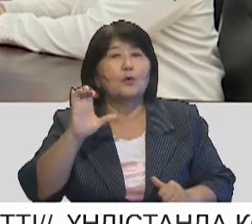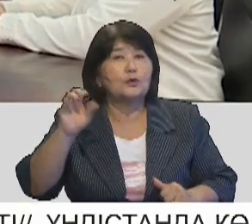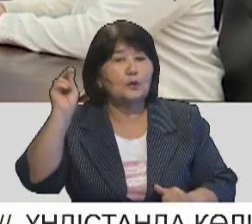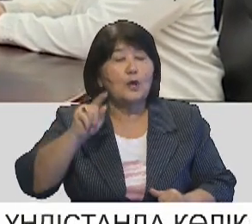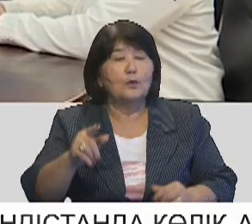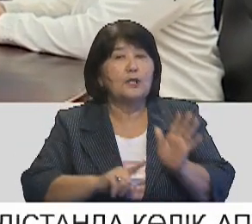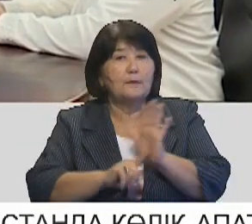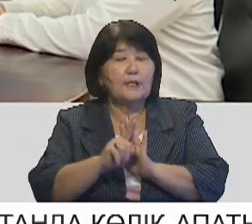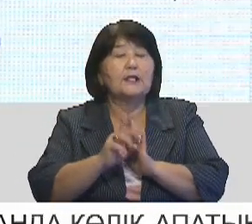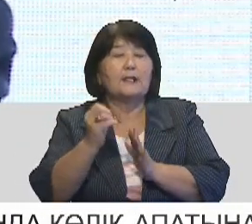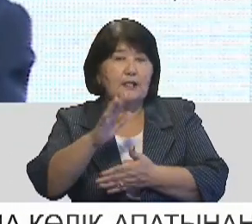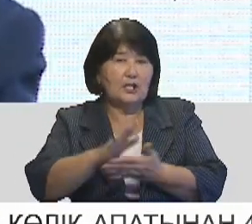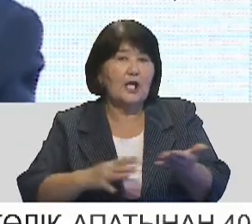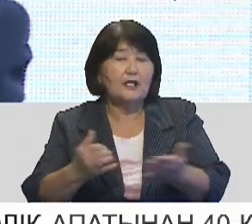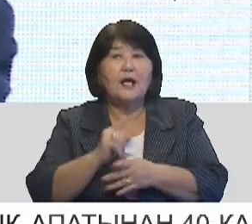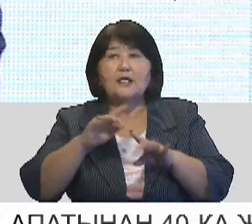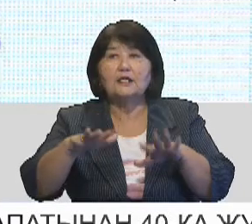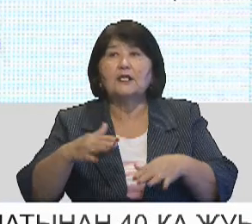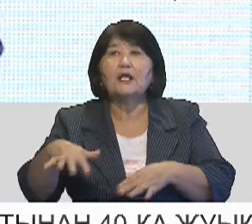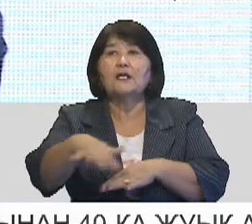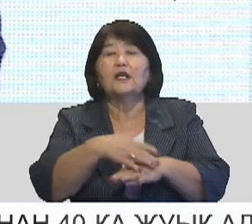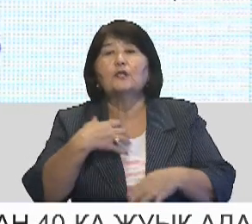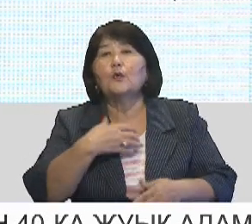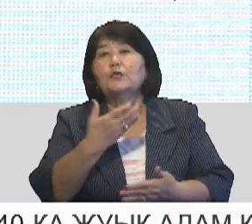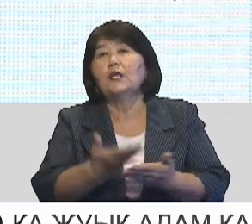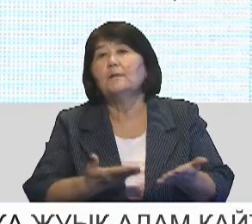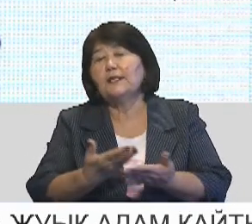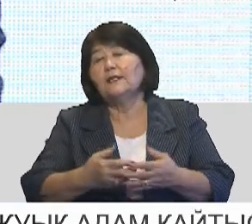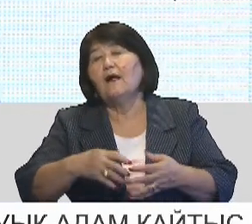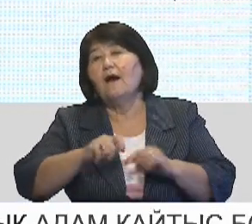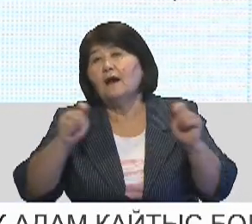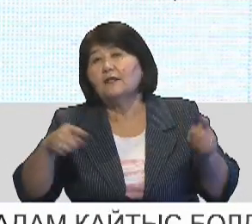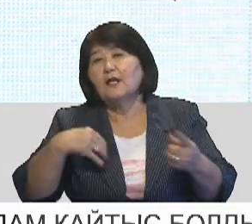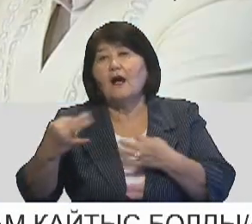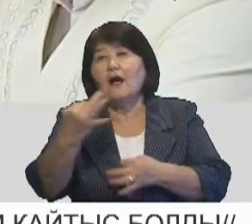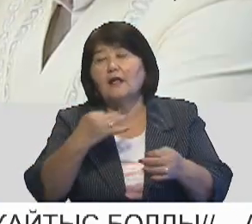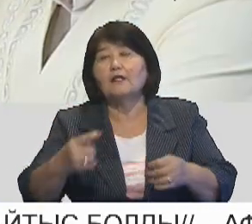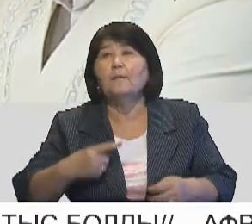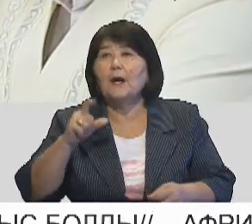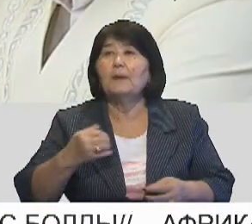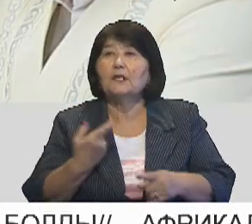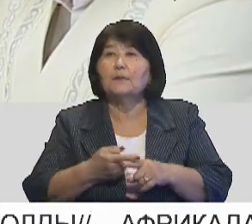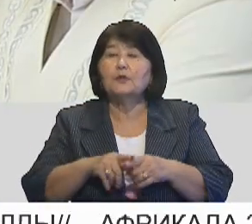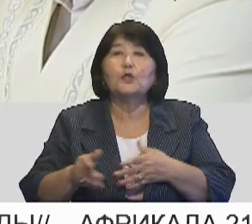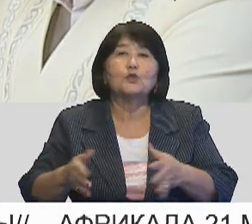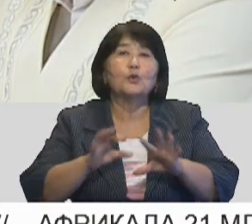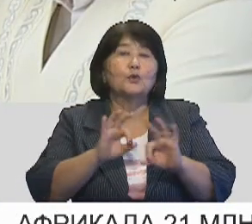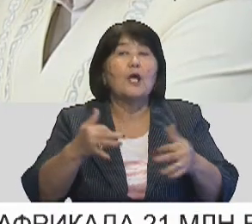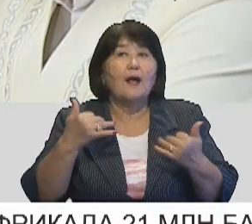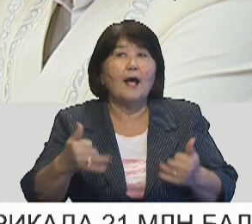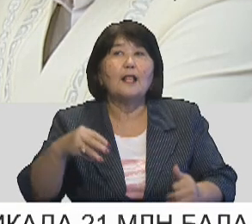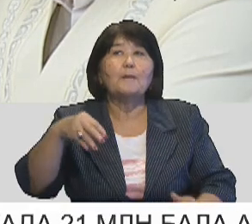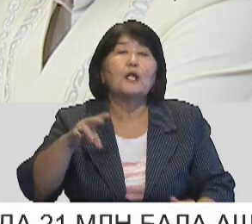бастама әлде жалғасын таппақ. Жиында саладағы өзекті мәселелер ашық айтылып, мамандар түйткілдің түйінін тарқатудың жолын ұсынды. Ал